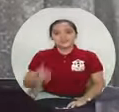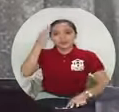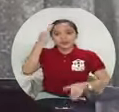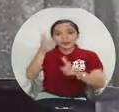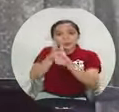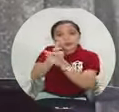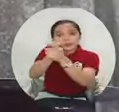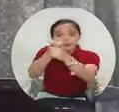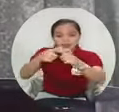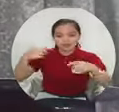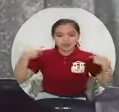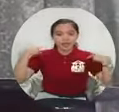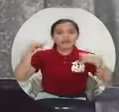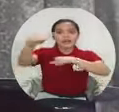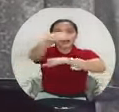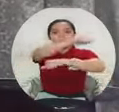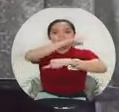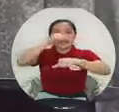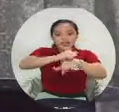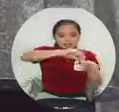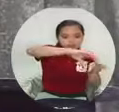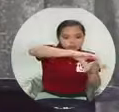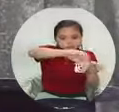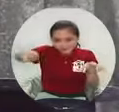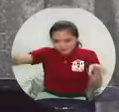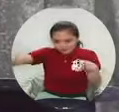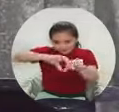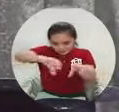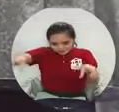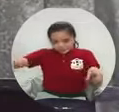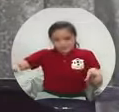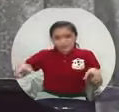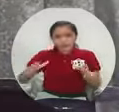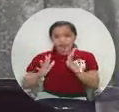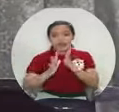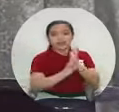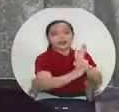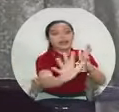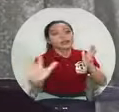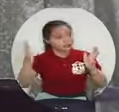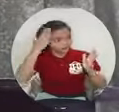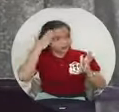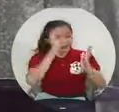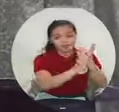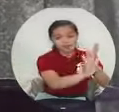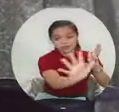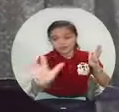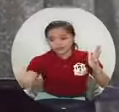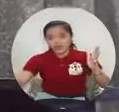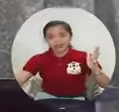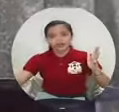ba? Dili nga pangutanon ka sang last year. Kamusta ka, Brad? May ingon ka, aw, maura